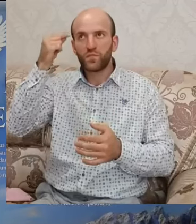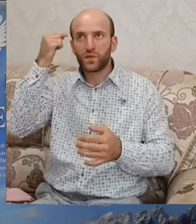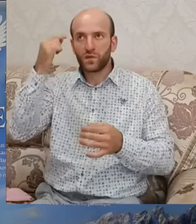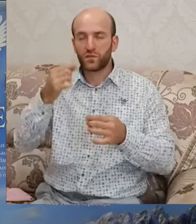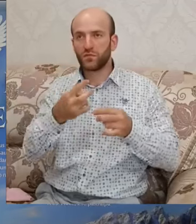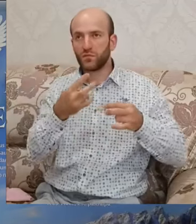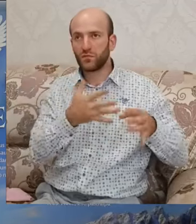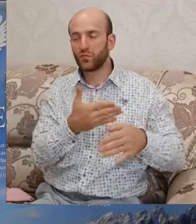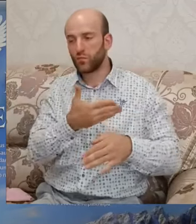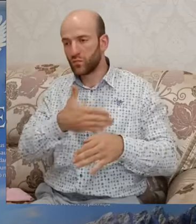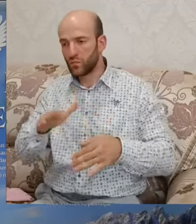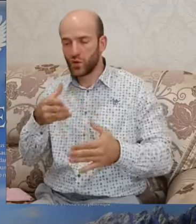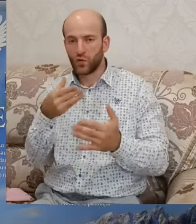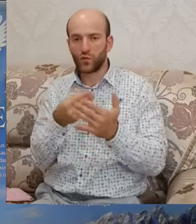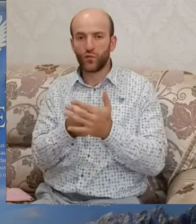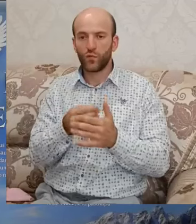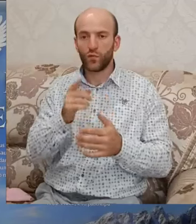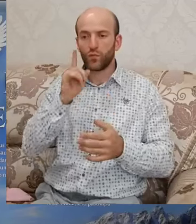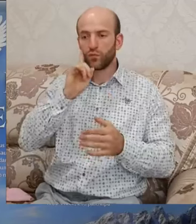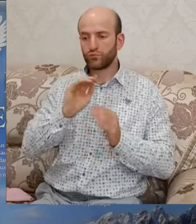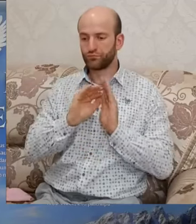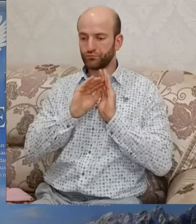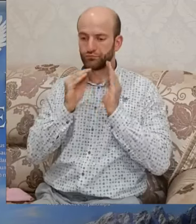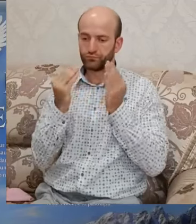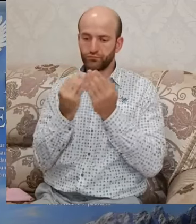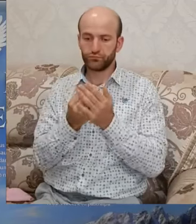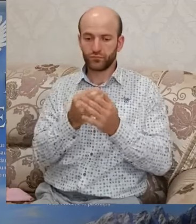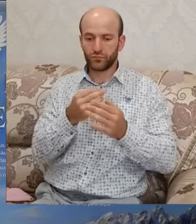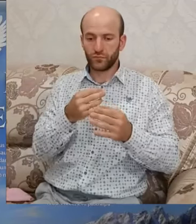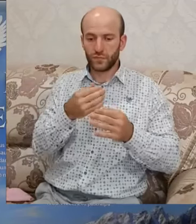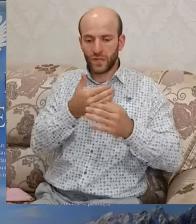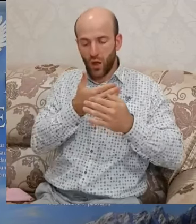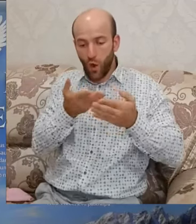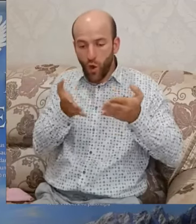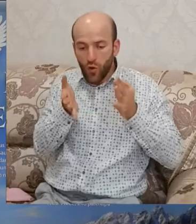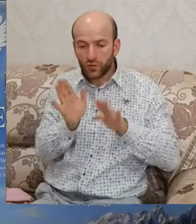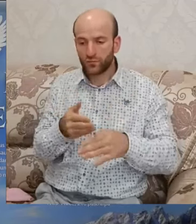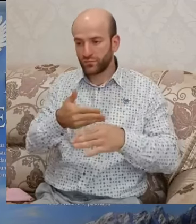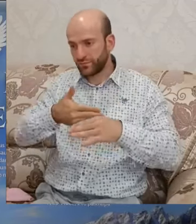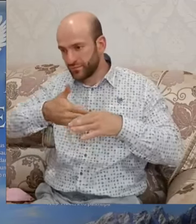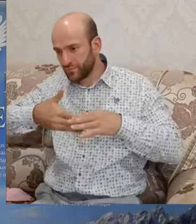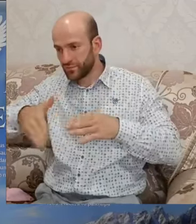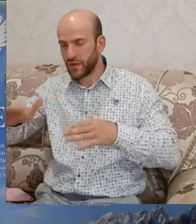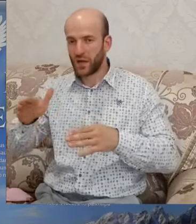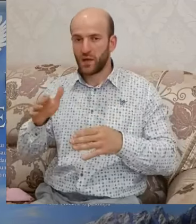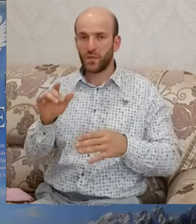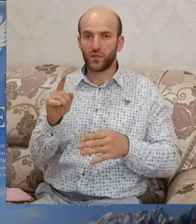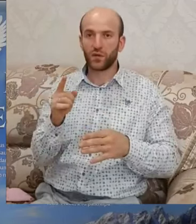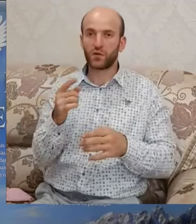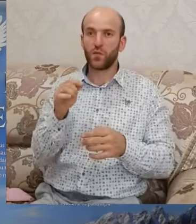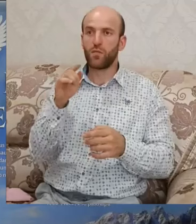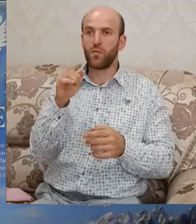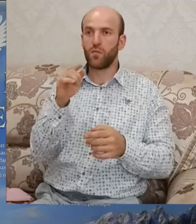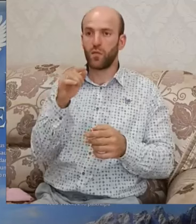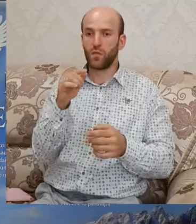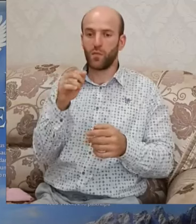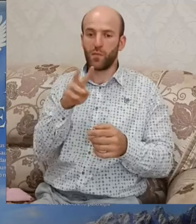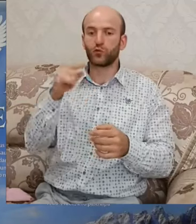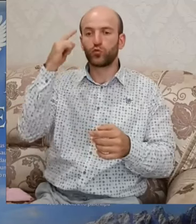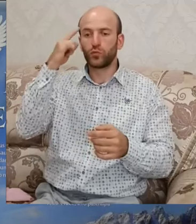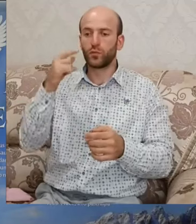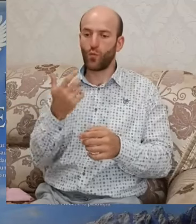susikūrėme. Которую мы очень быстро создаем. Ir gyvename taip, kaip mes įsivaizduojam, kad turim gyventi. И живем так, как мы представляем, что должны жить. Bet tai ne visiškai atitinka žodį. Но